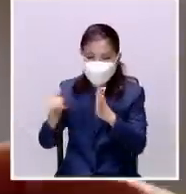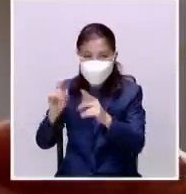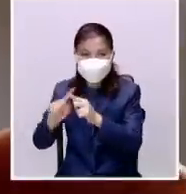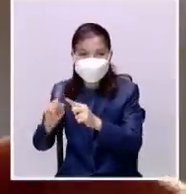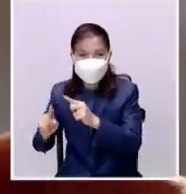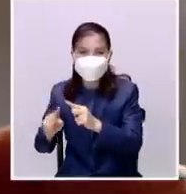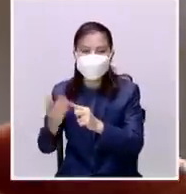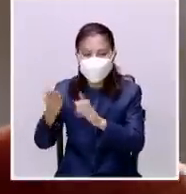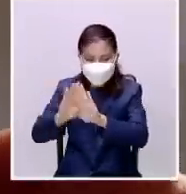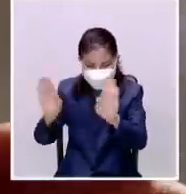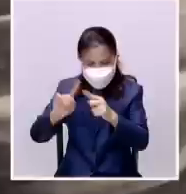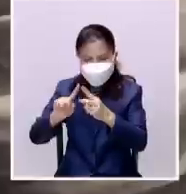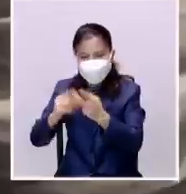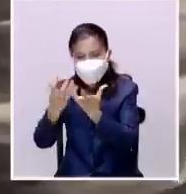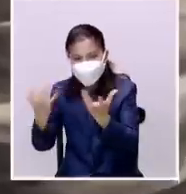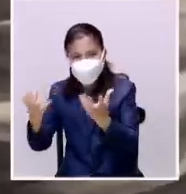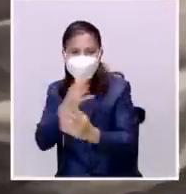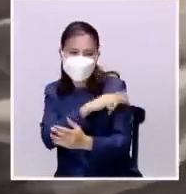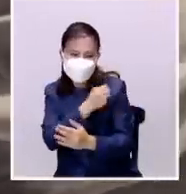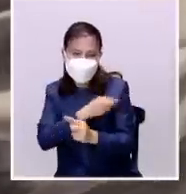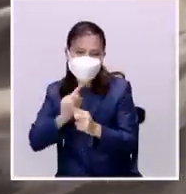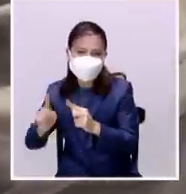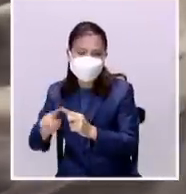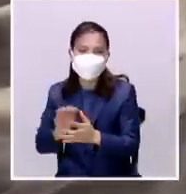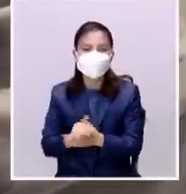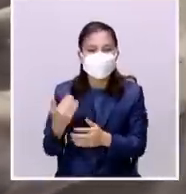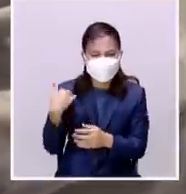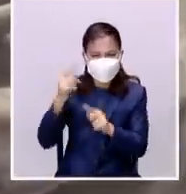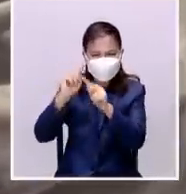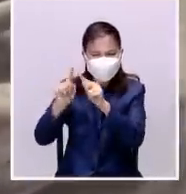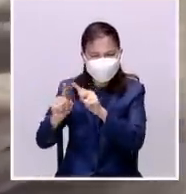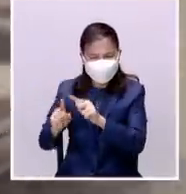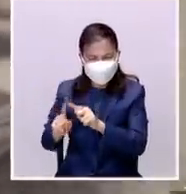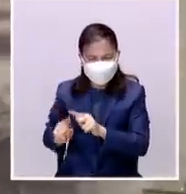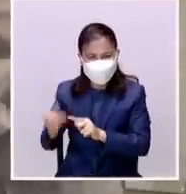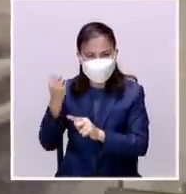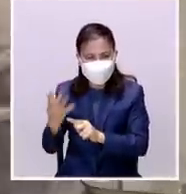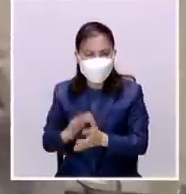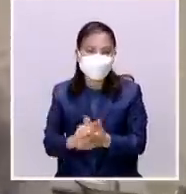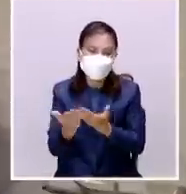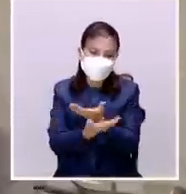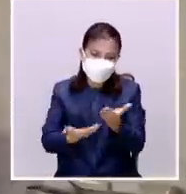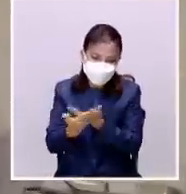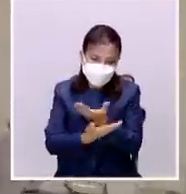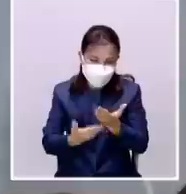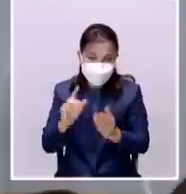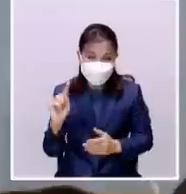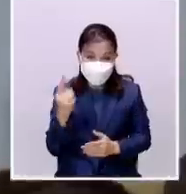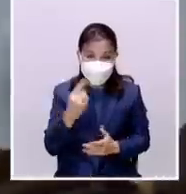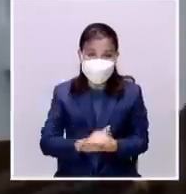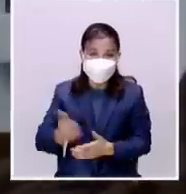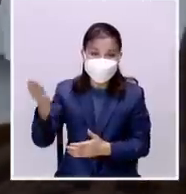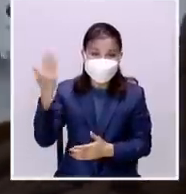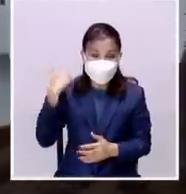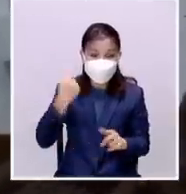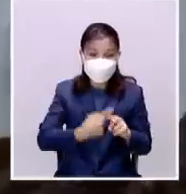ณ์ต่างๆและผลิตภัณฑ์อื่นๆที่ใช้ในการรับมือซึ่งมันเยอะมากเหลือเกินค่ะเพราะฉะนั้นการเจรจาในรอบนี้ครั้งใหม่นี้นะคะครั้งที่แล้วใช้เวล